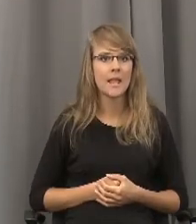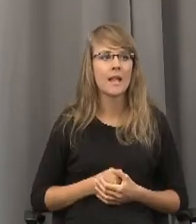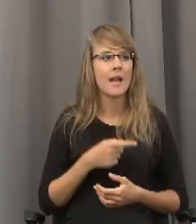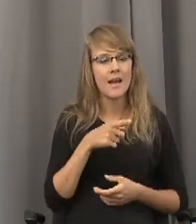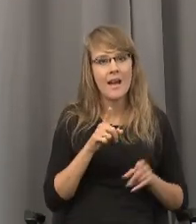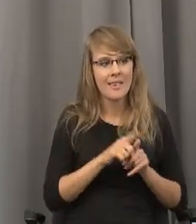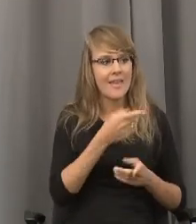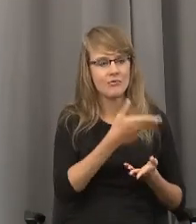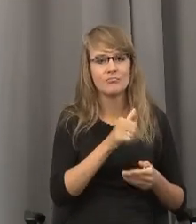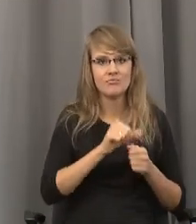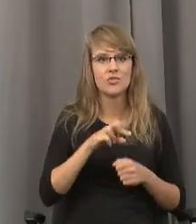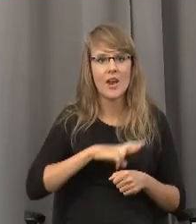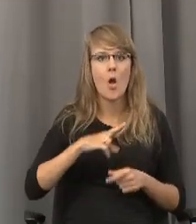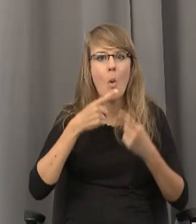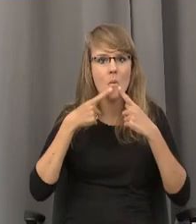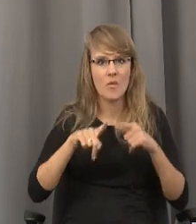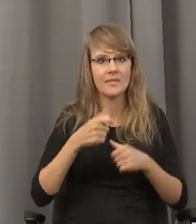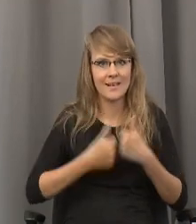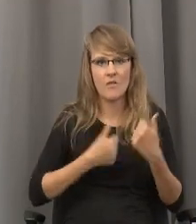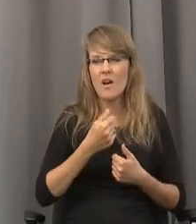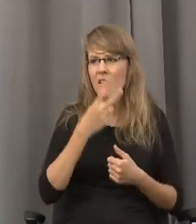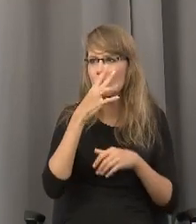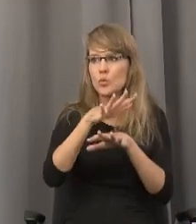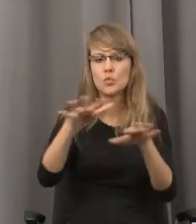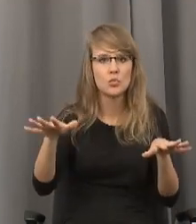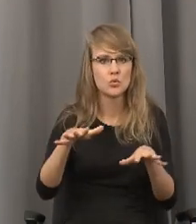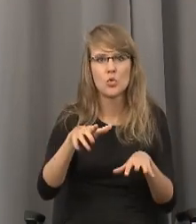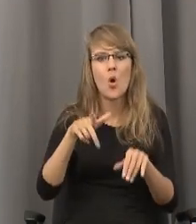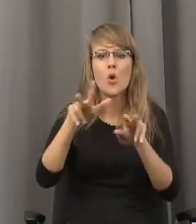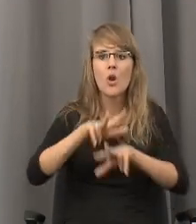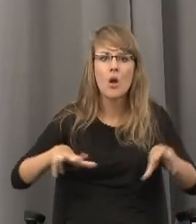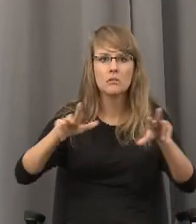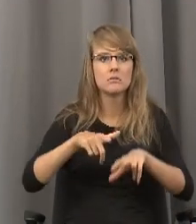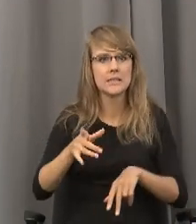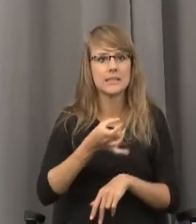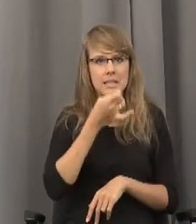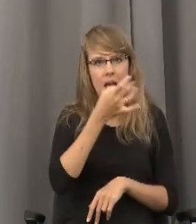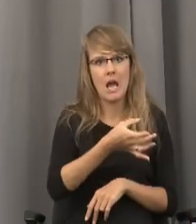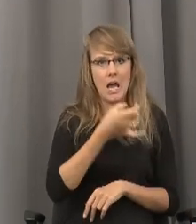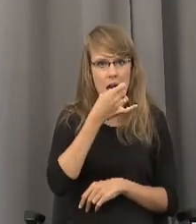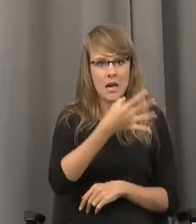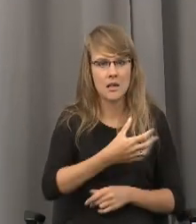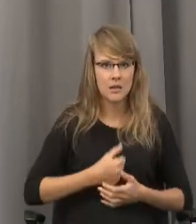zawodowej, ponieważ coraz więcej pojawia się skarg rodzin, pacjentów na